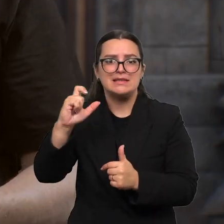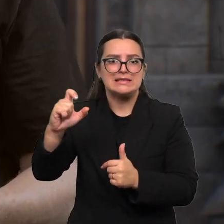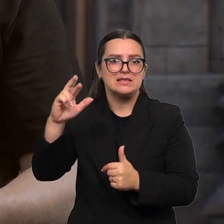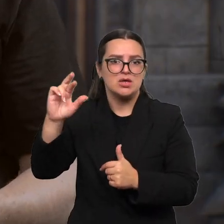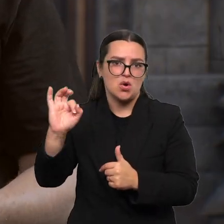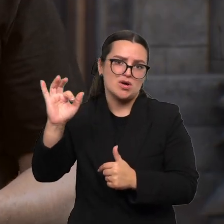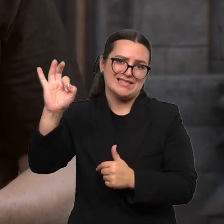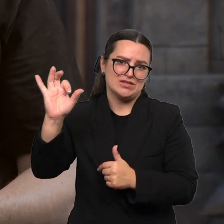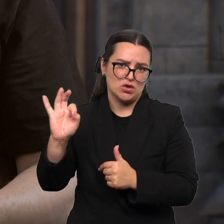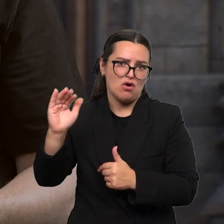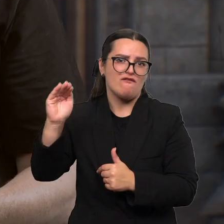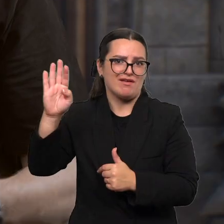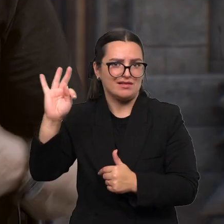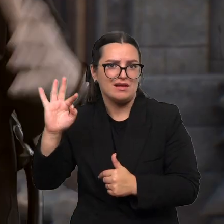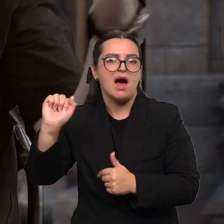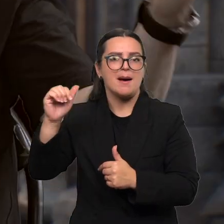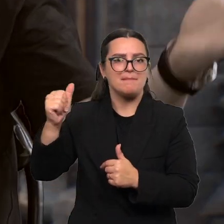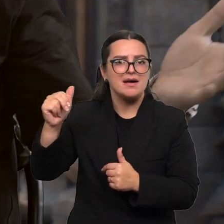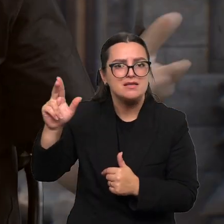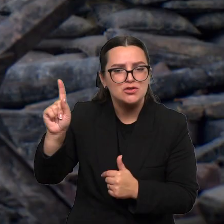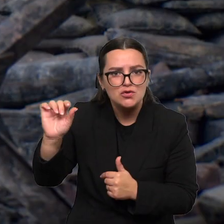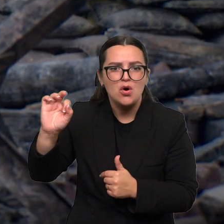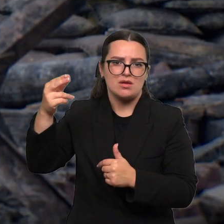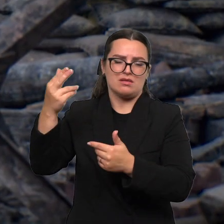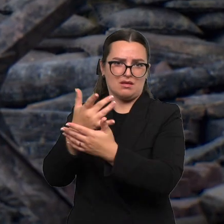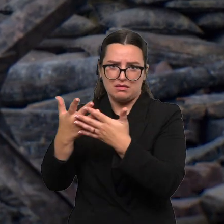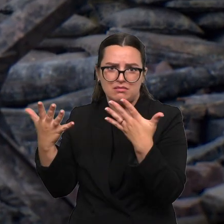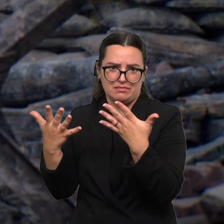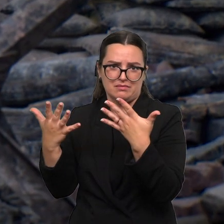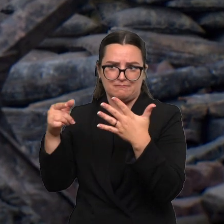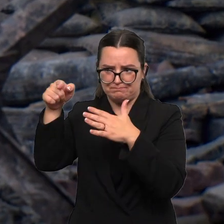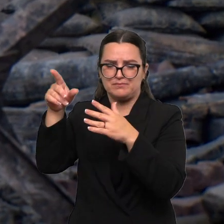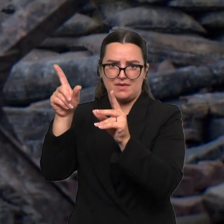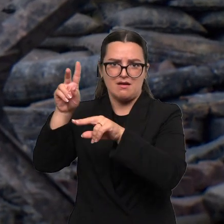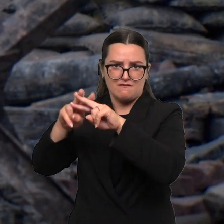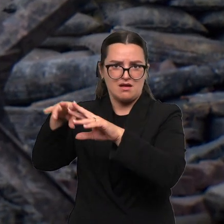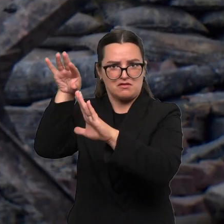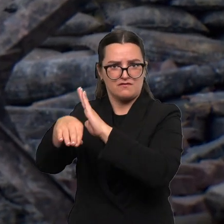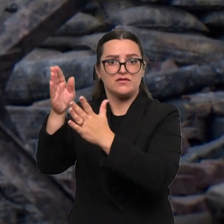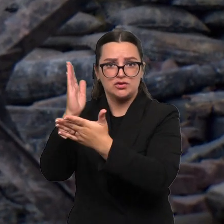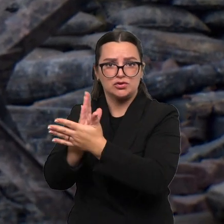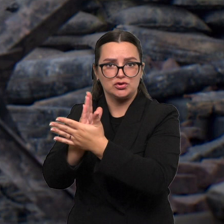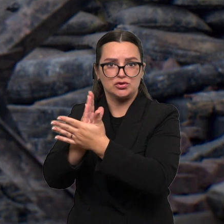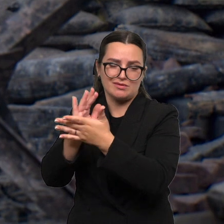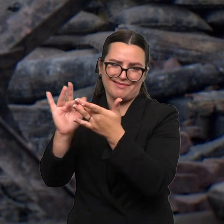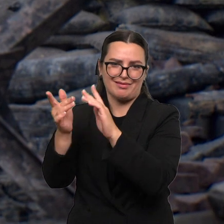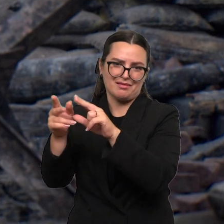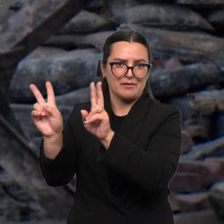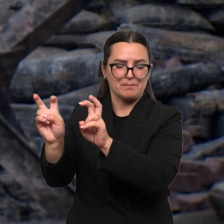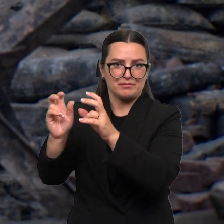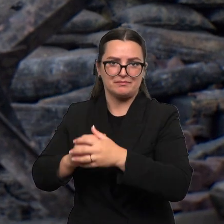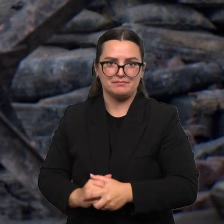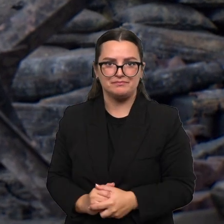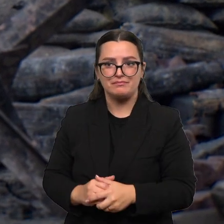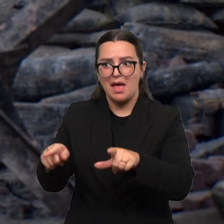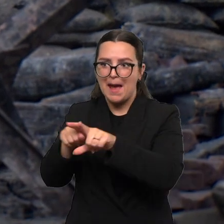Microsoft ar Amazono, kažkur toli nuo karo zonų, tarkime. Ir čia tik tai yra,